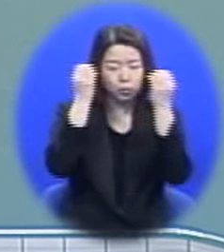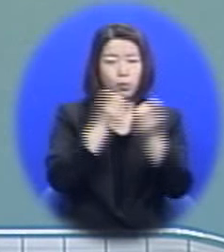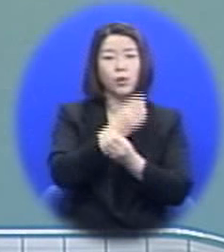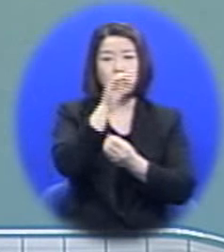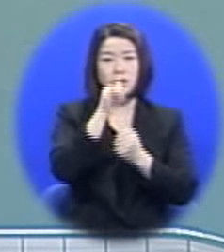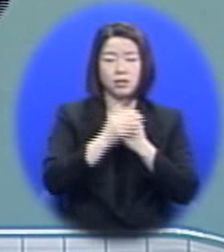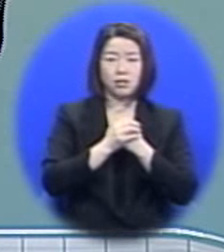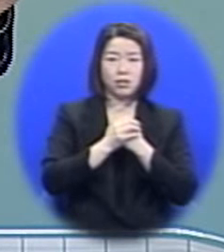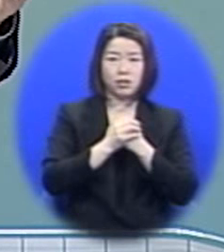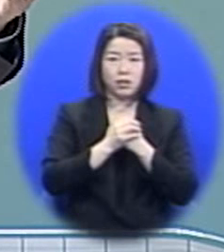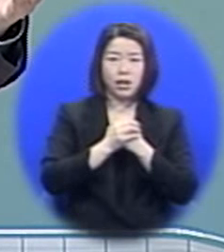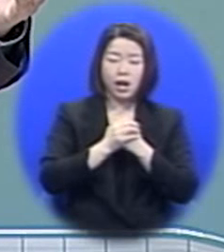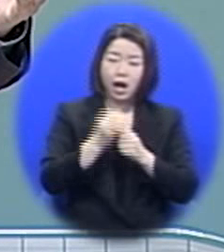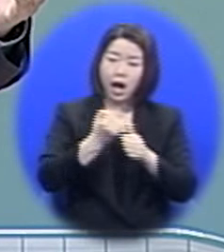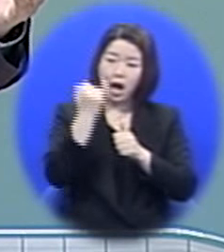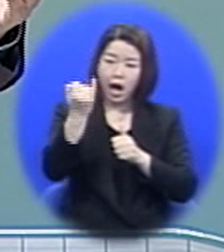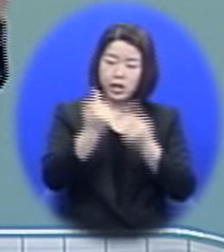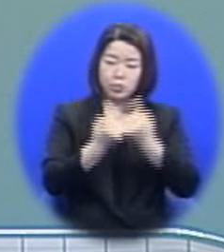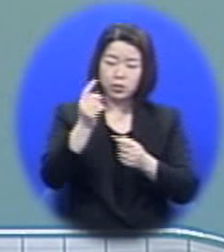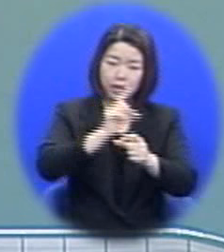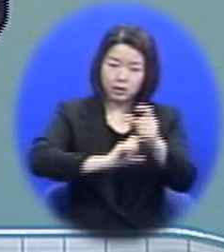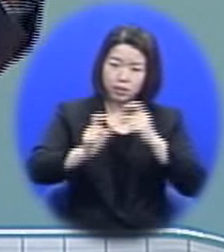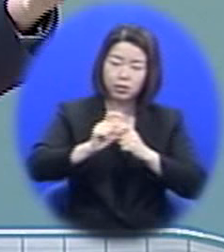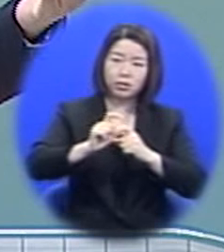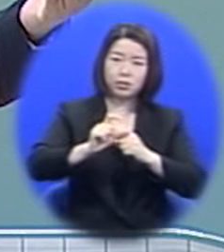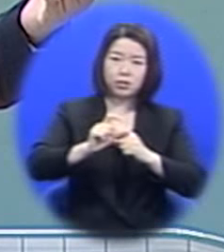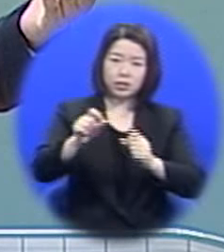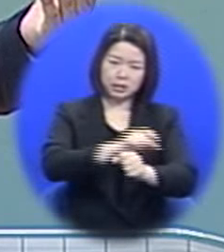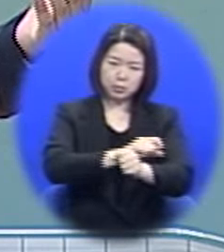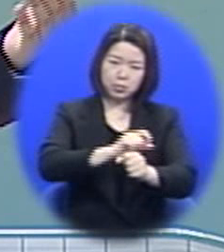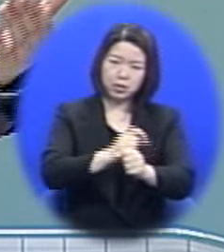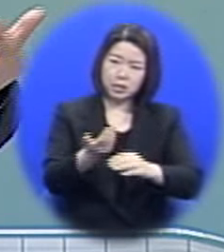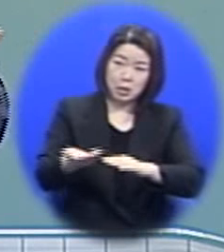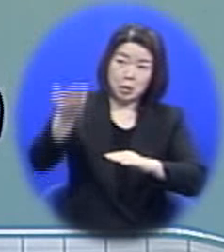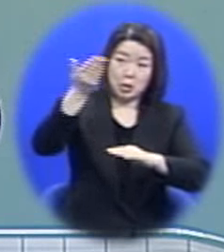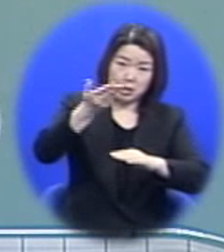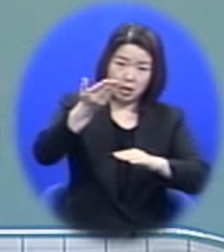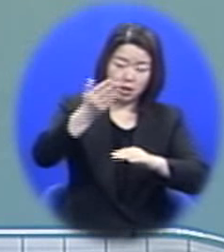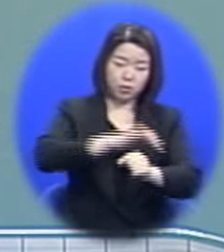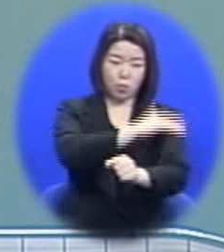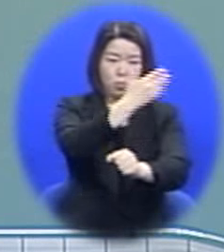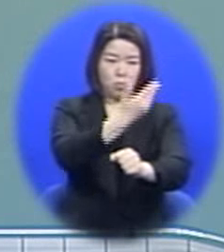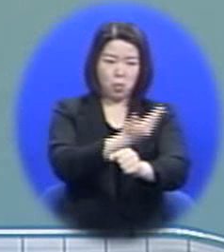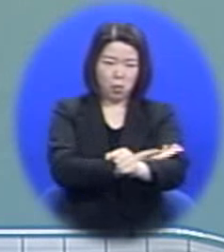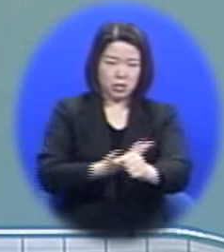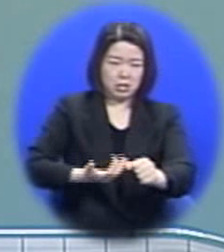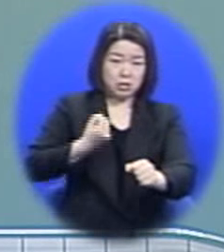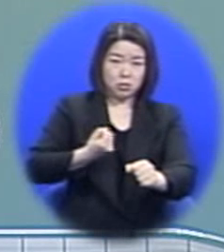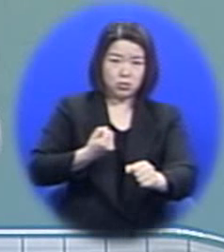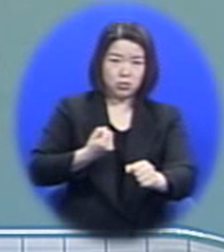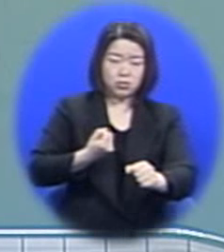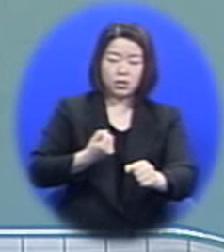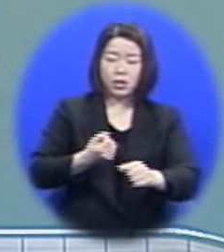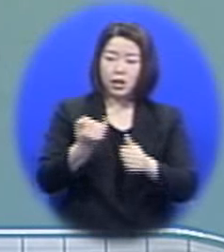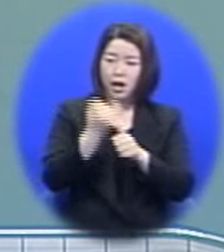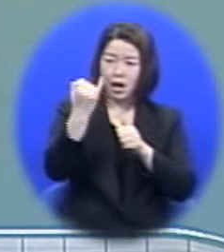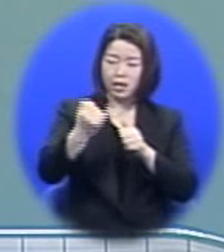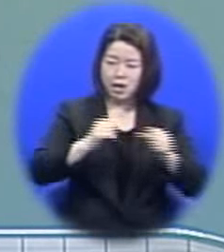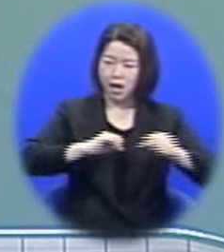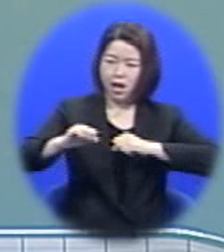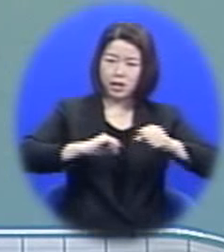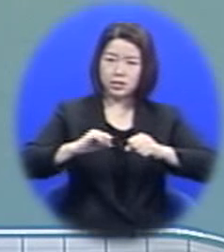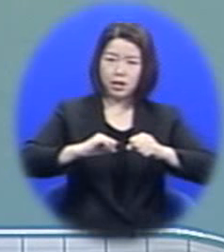더 특별히 나은 사람, 권위주의적으로 아내에게 행사하는 것에